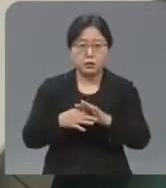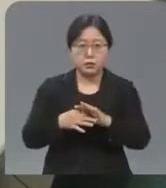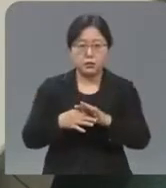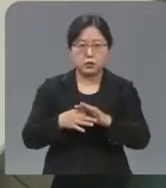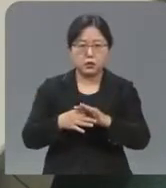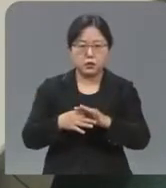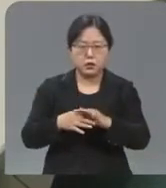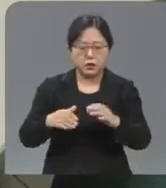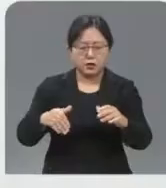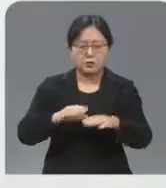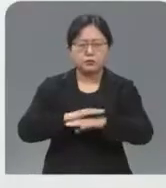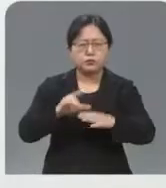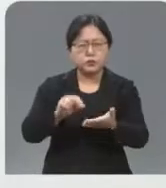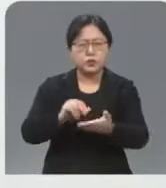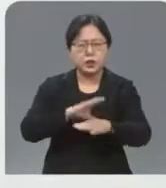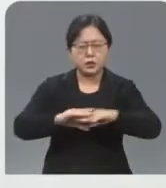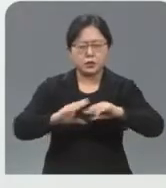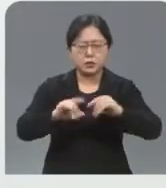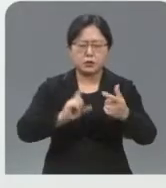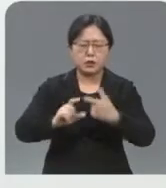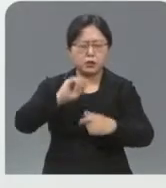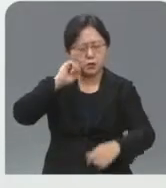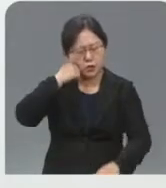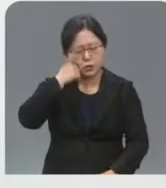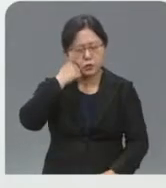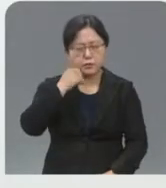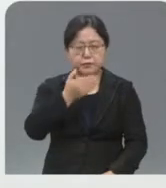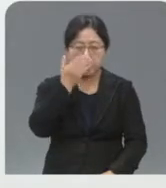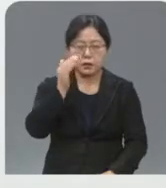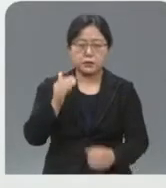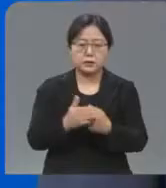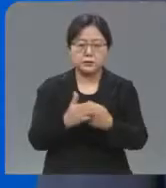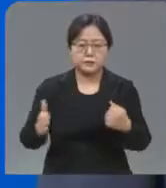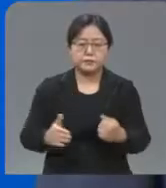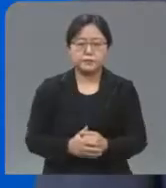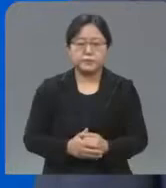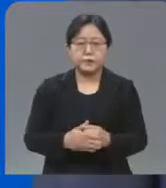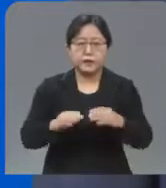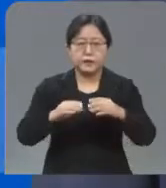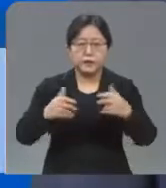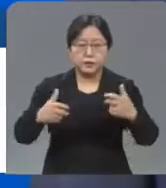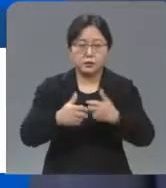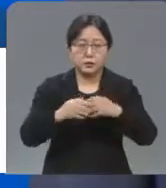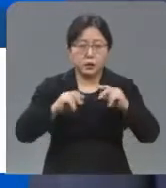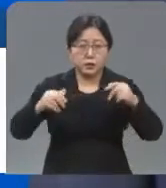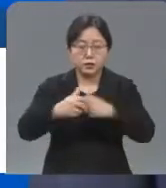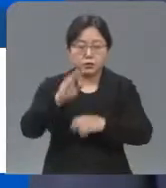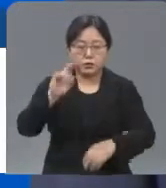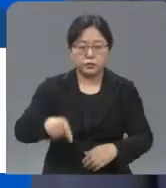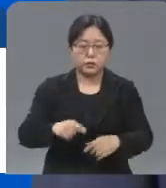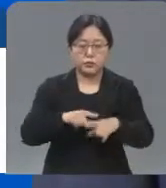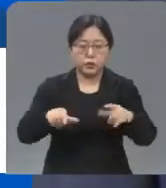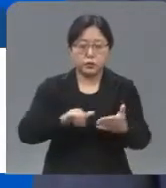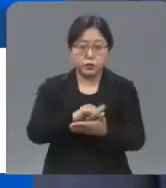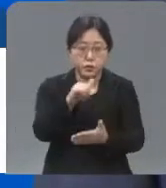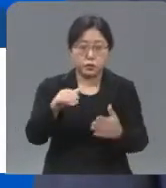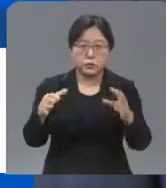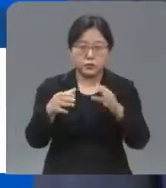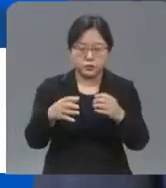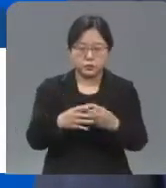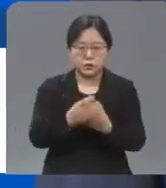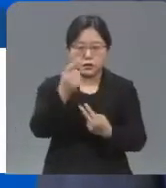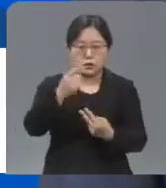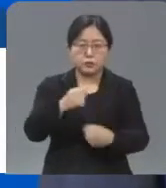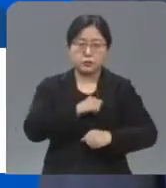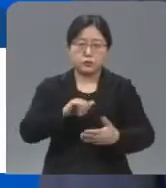자칫 사태 해결이 더 어렵게 될 가능성도 커졌기 때문입니다. 국토교통부는 민간공항 통합 및